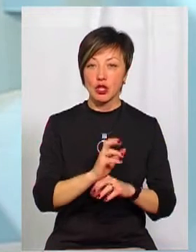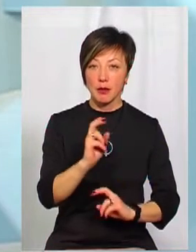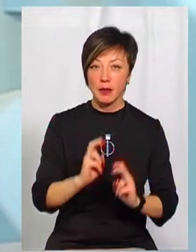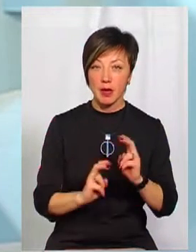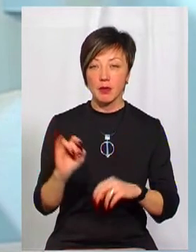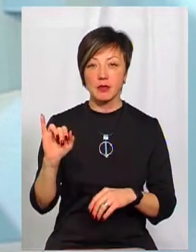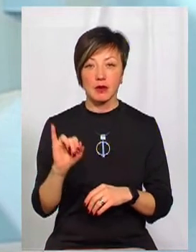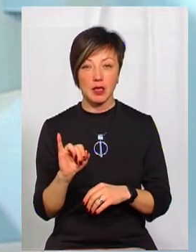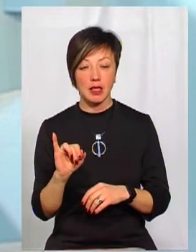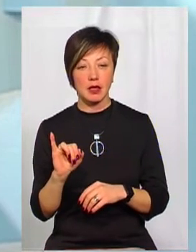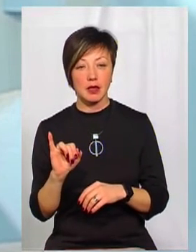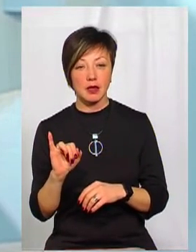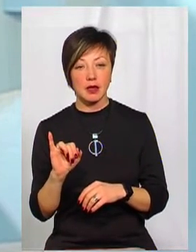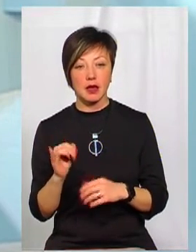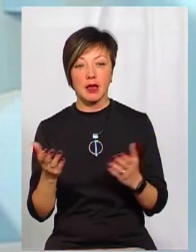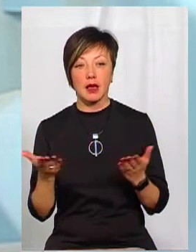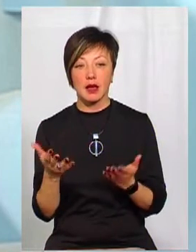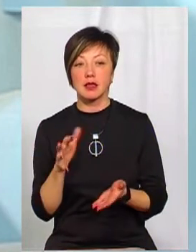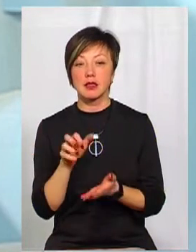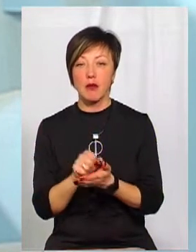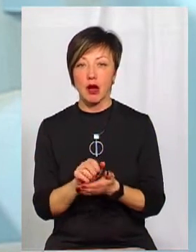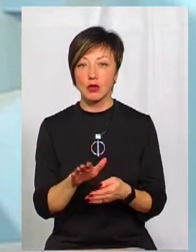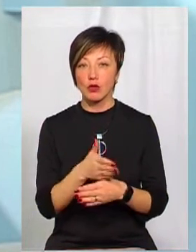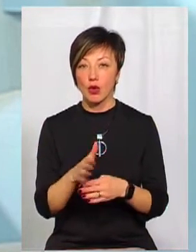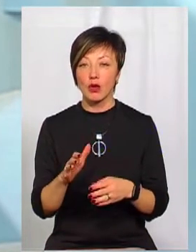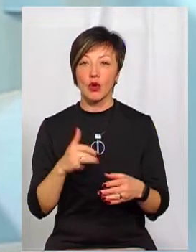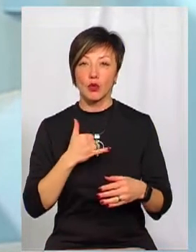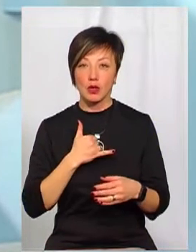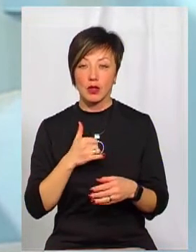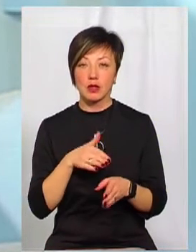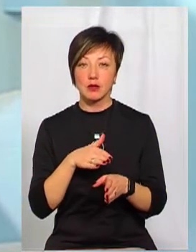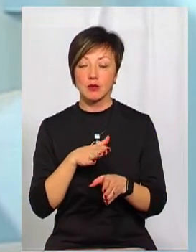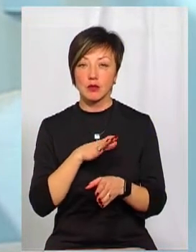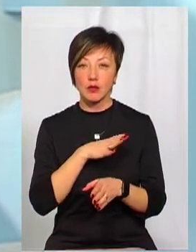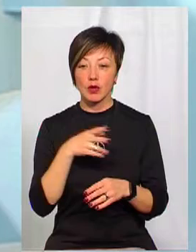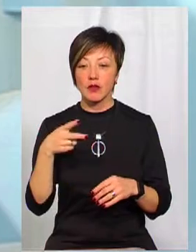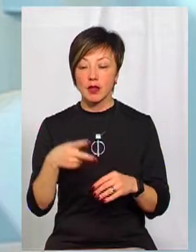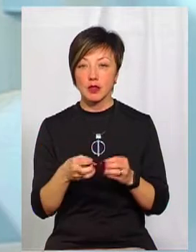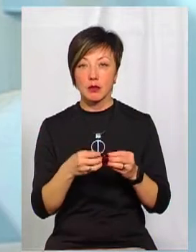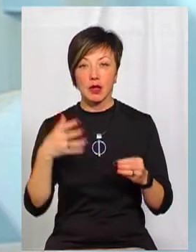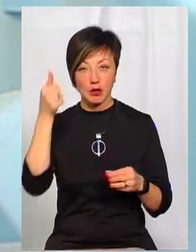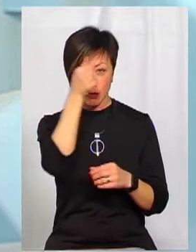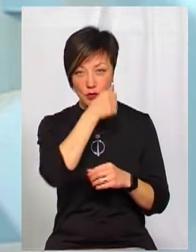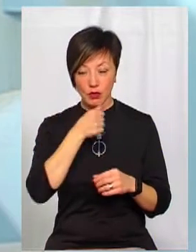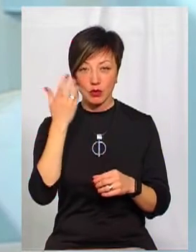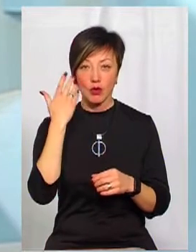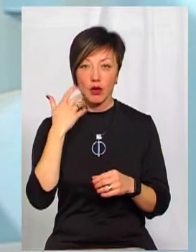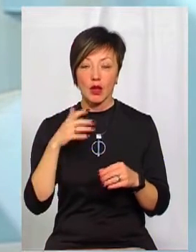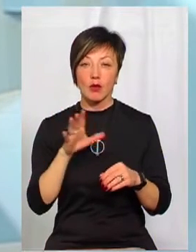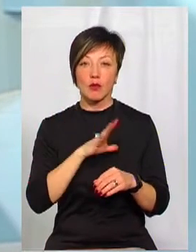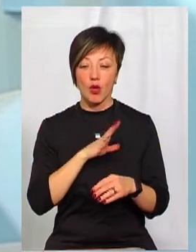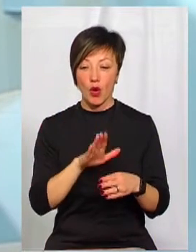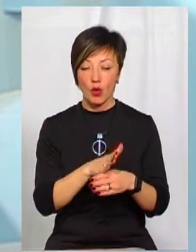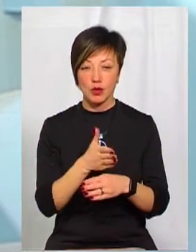підприємством і підприємством, яке займається розподілом, у нас відбуло ще в 2015 році, коли